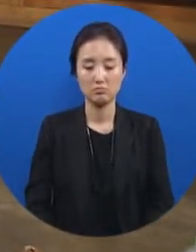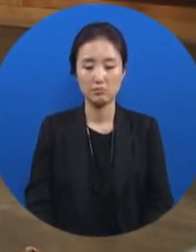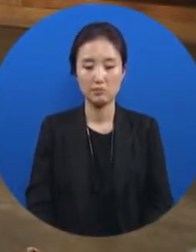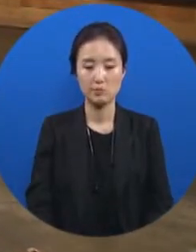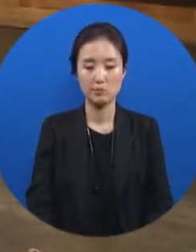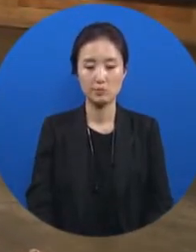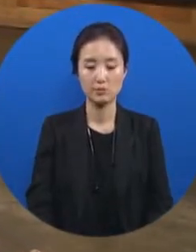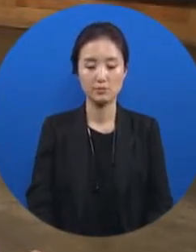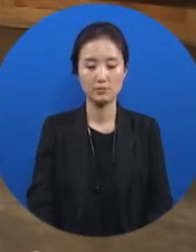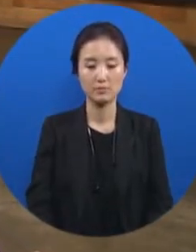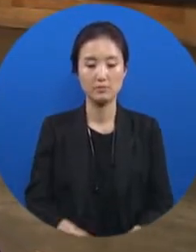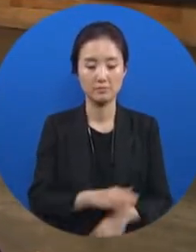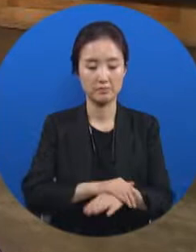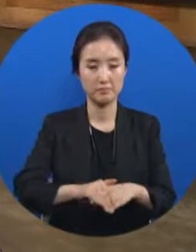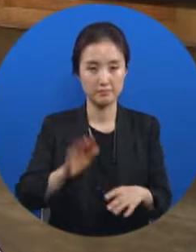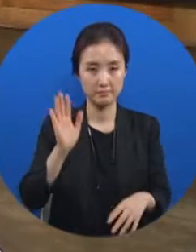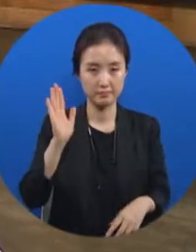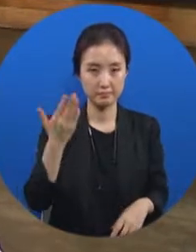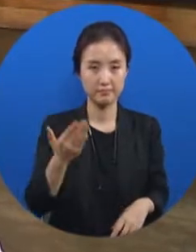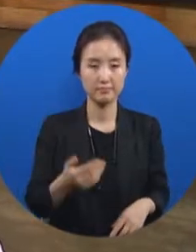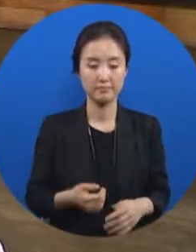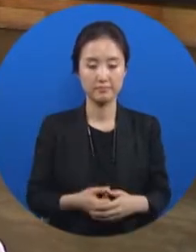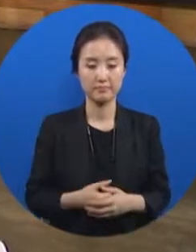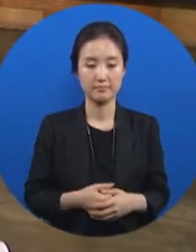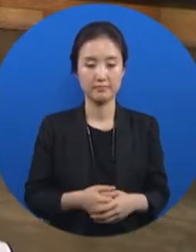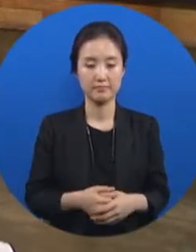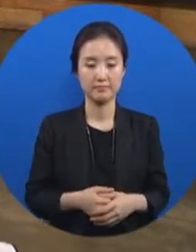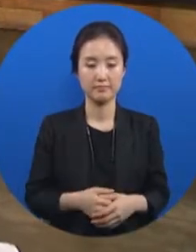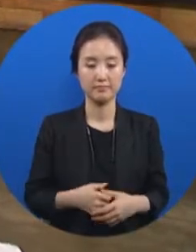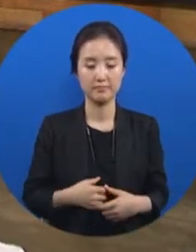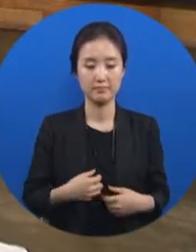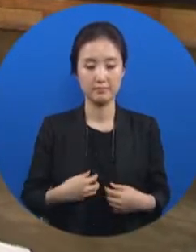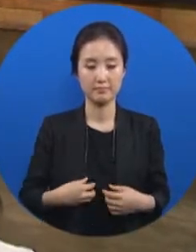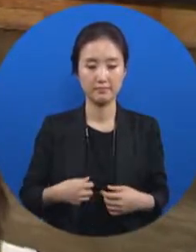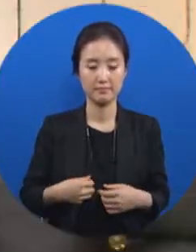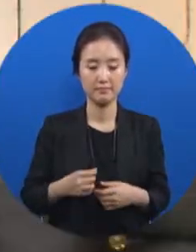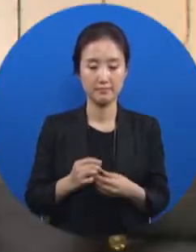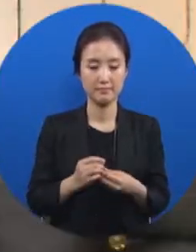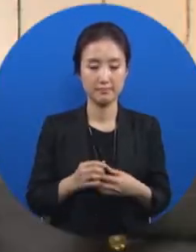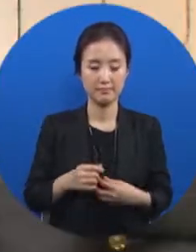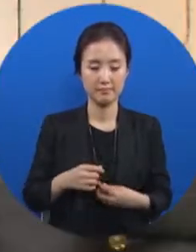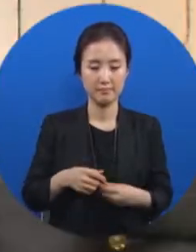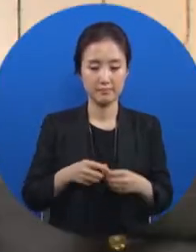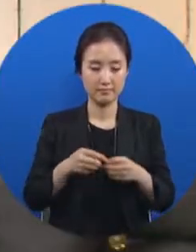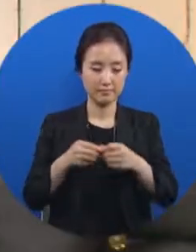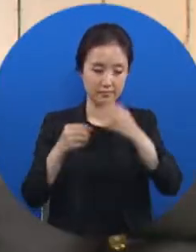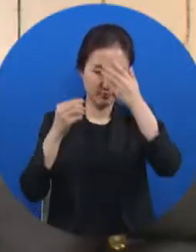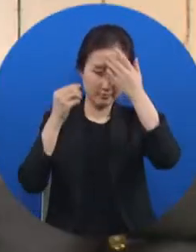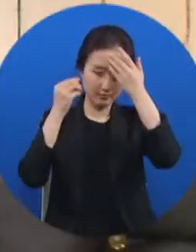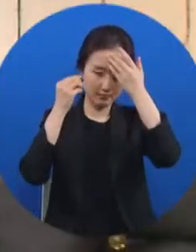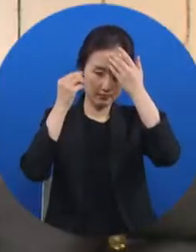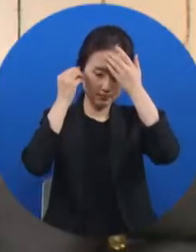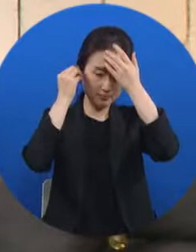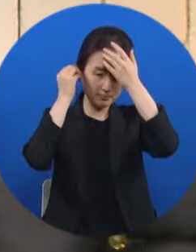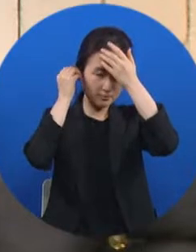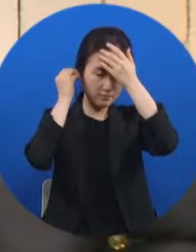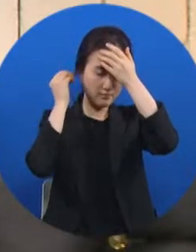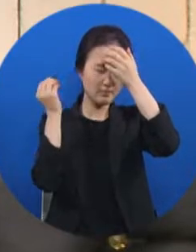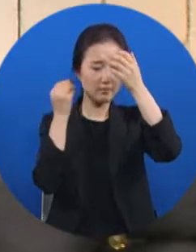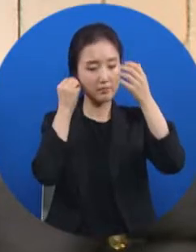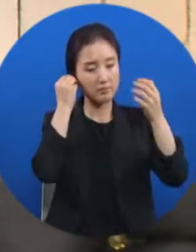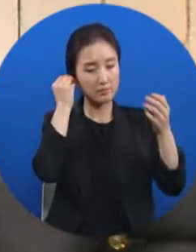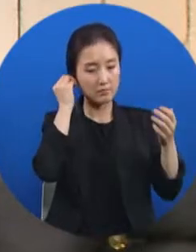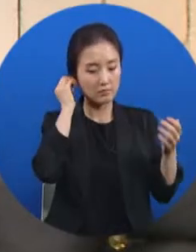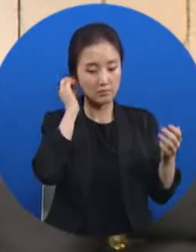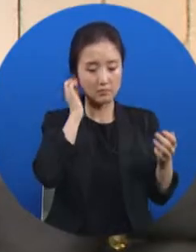야, 잘 됐대요. 호주 계시더라고. 항암 치료 받으신. 근데 다시는 수술을 하면 이제 안 된대요.